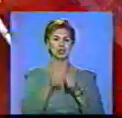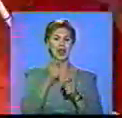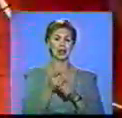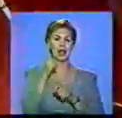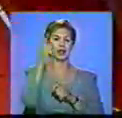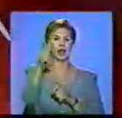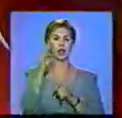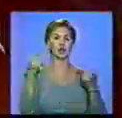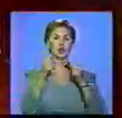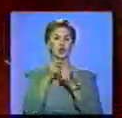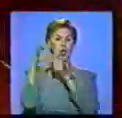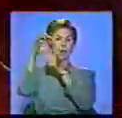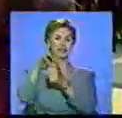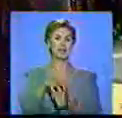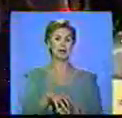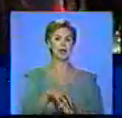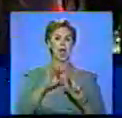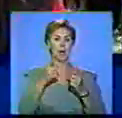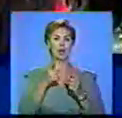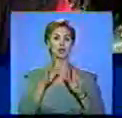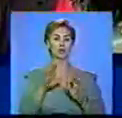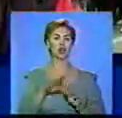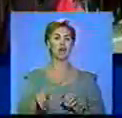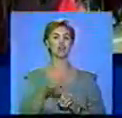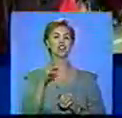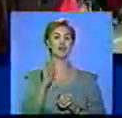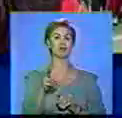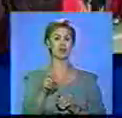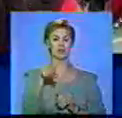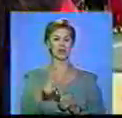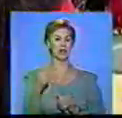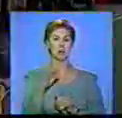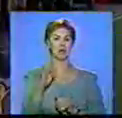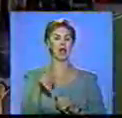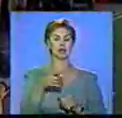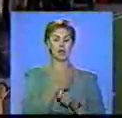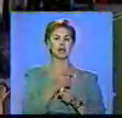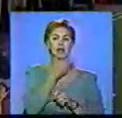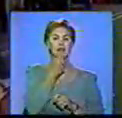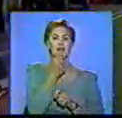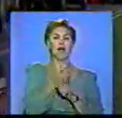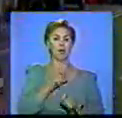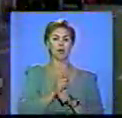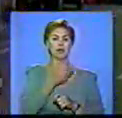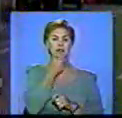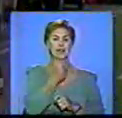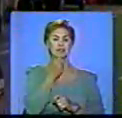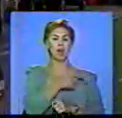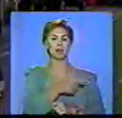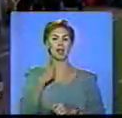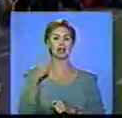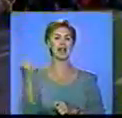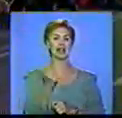и точность приземления. Почему летаете именно в железноводском небе? Вы же не первый раз здесь. А тут красиво. Здесь просто очень красиво. Так что на протяжении